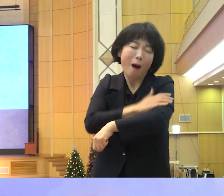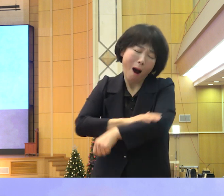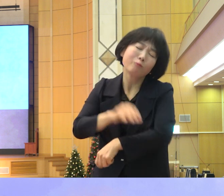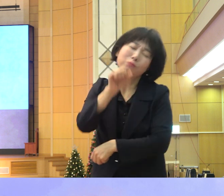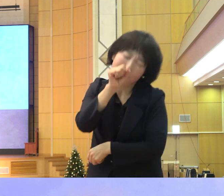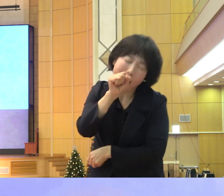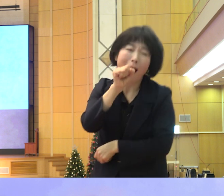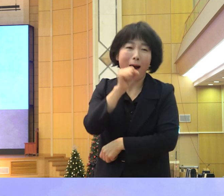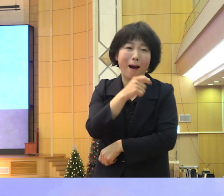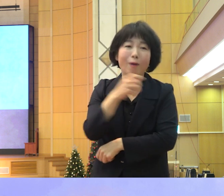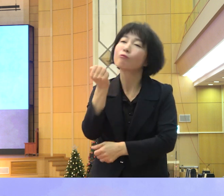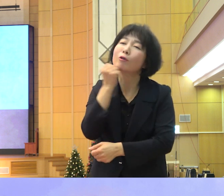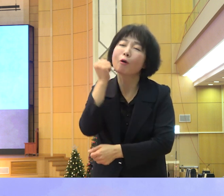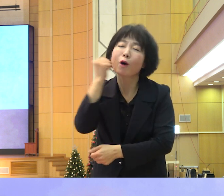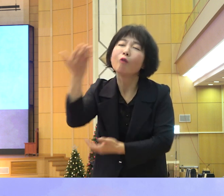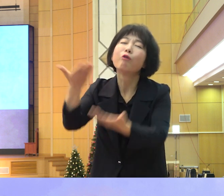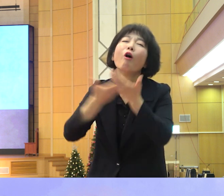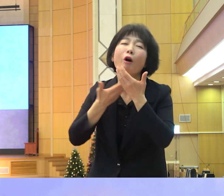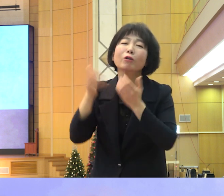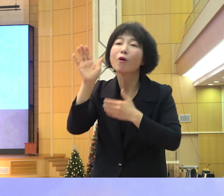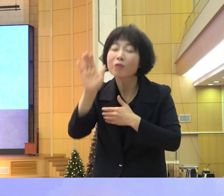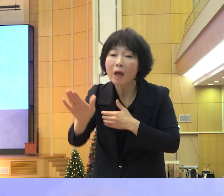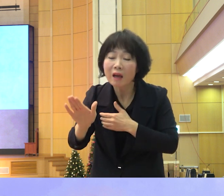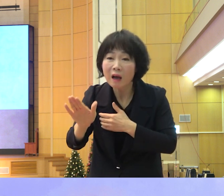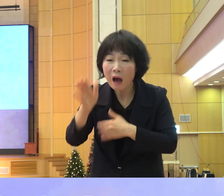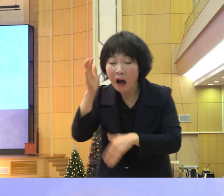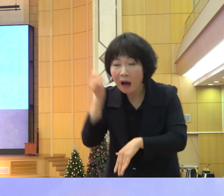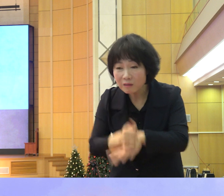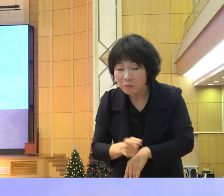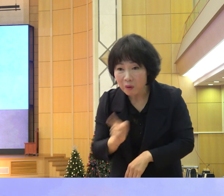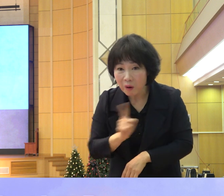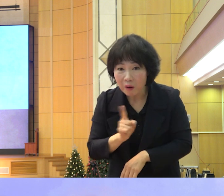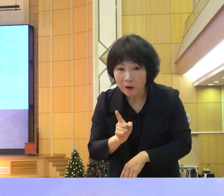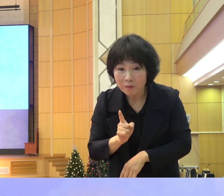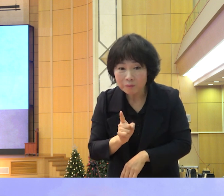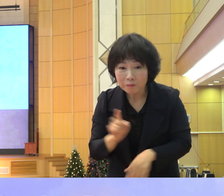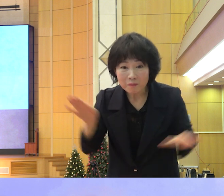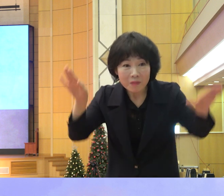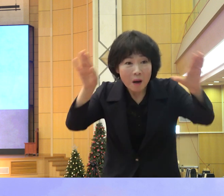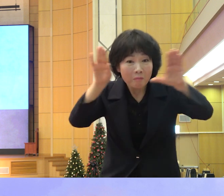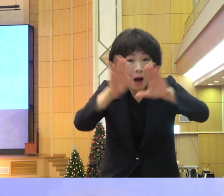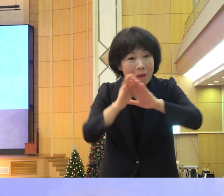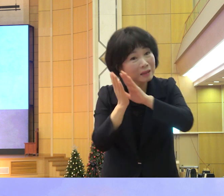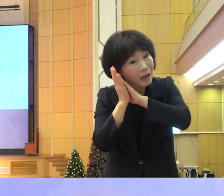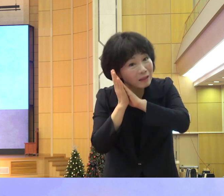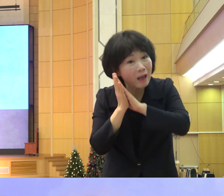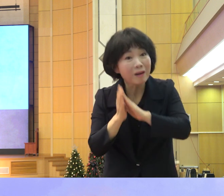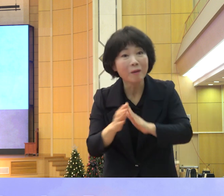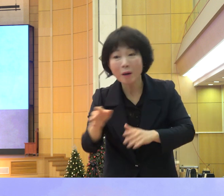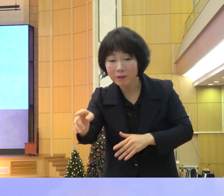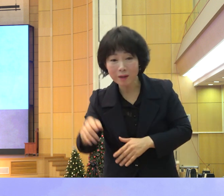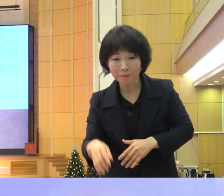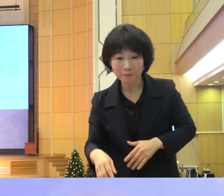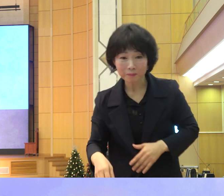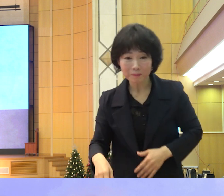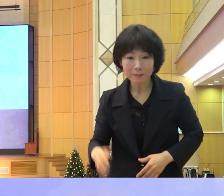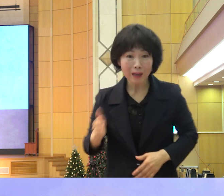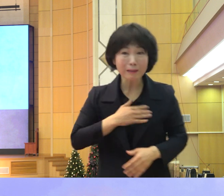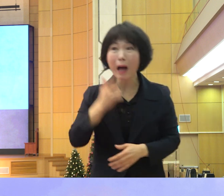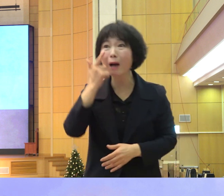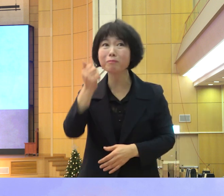좋은데 잘 때 보니까 그 아이는 아빠 품에 자는데 난